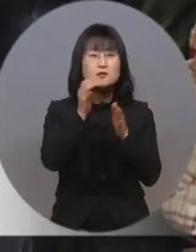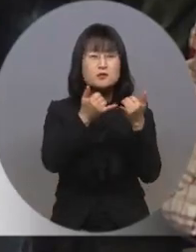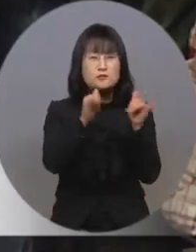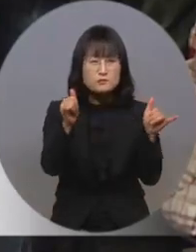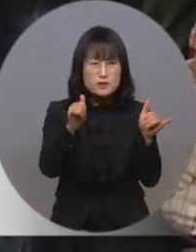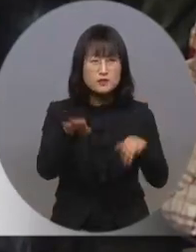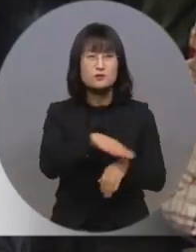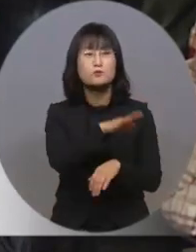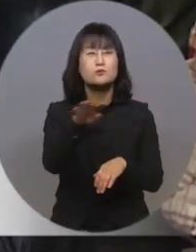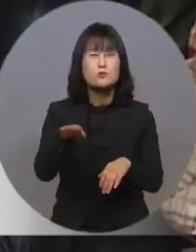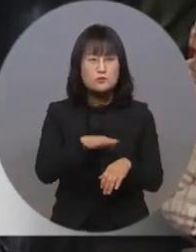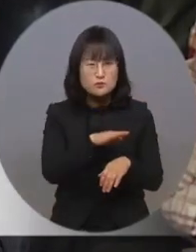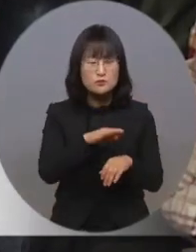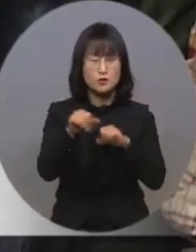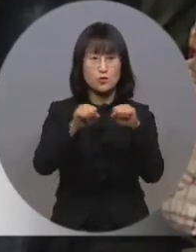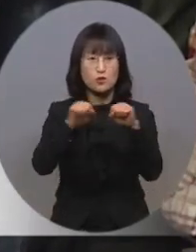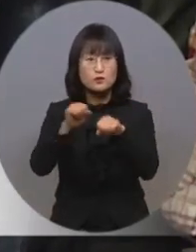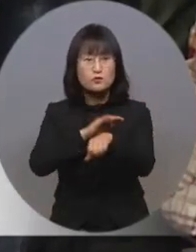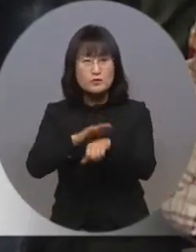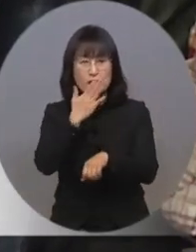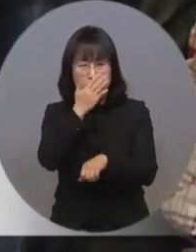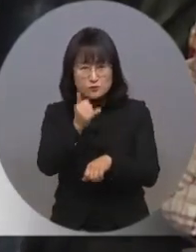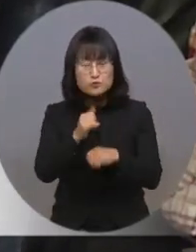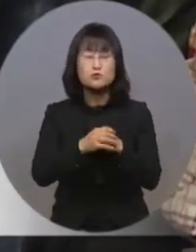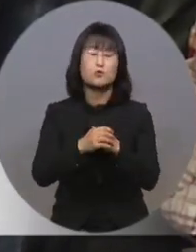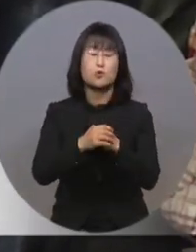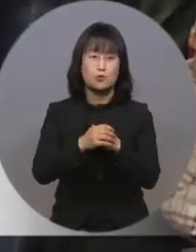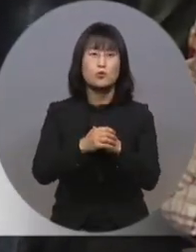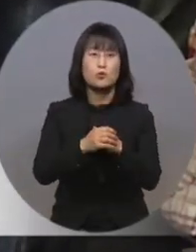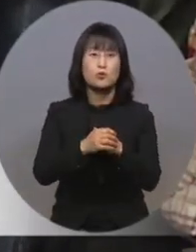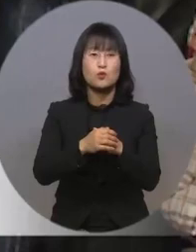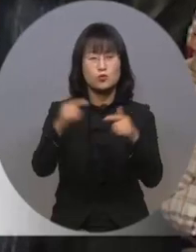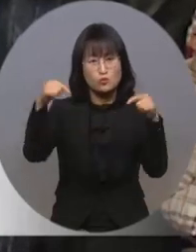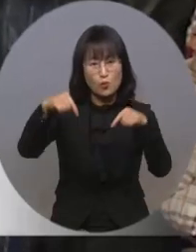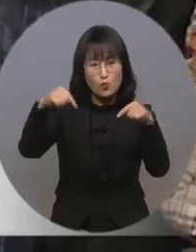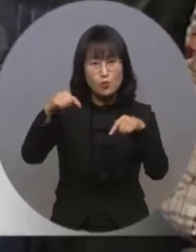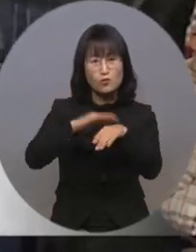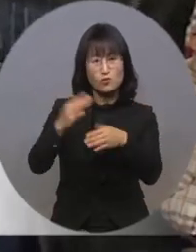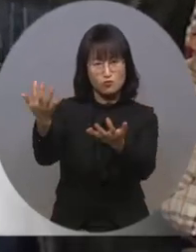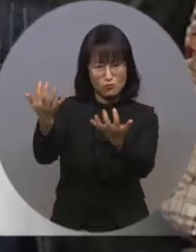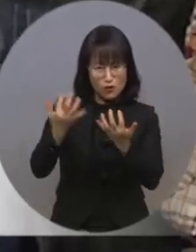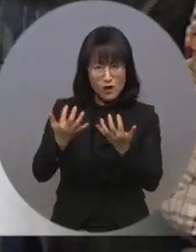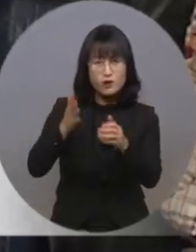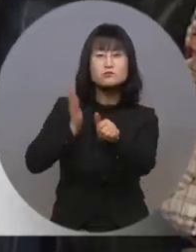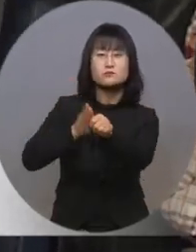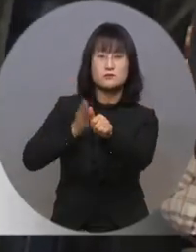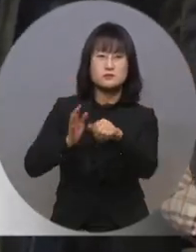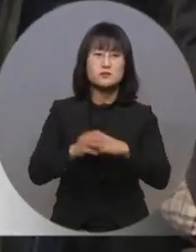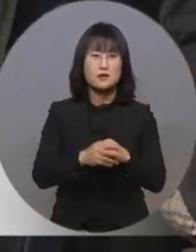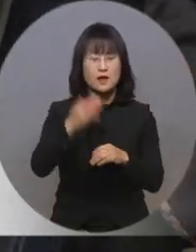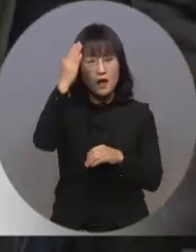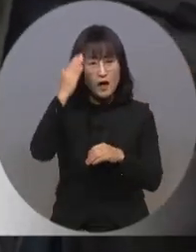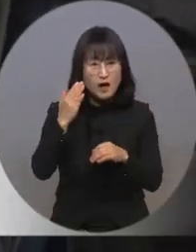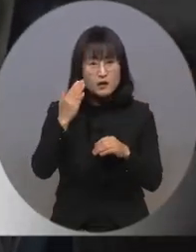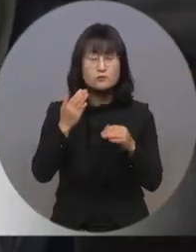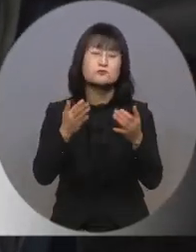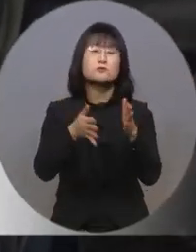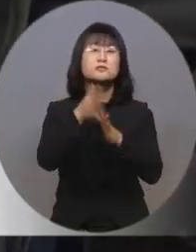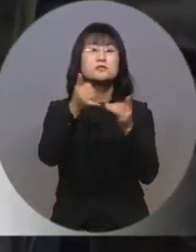그 공간과 그 시간만큼은 열어주시기 부탁드리겠습니다. 대한민국 시민